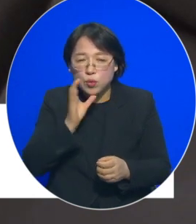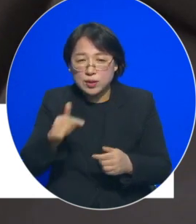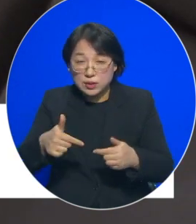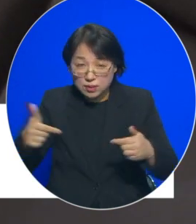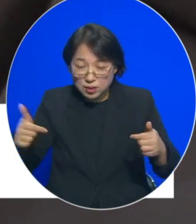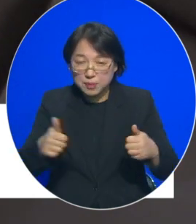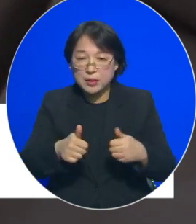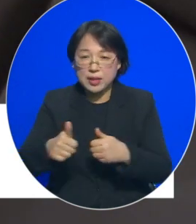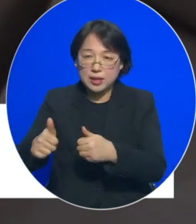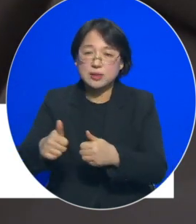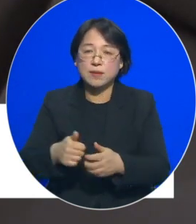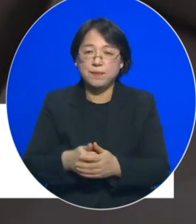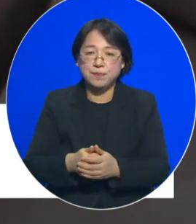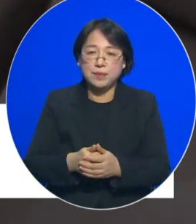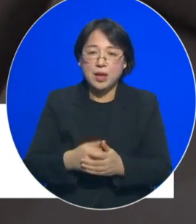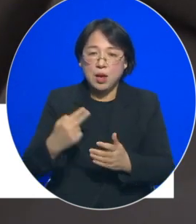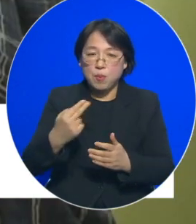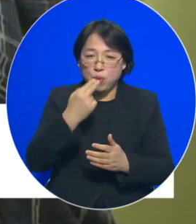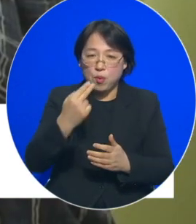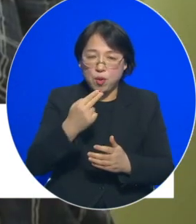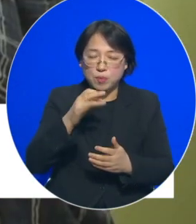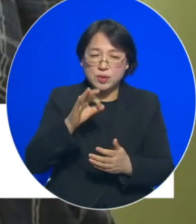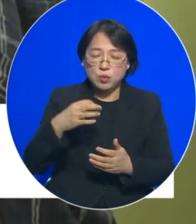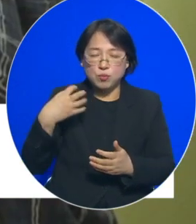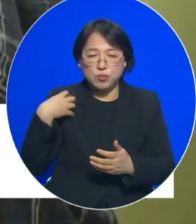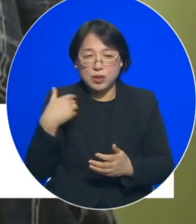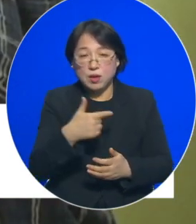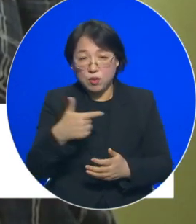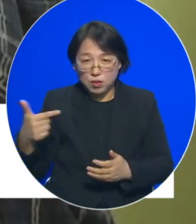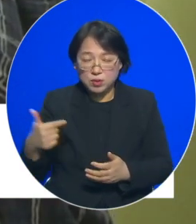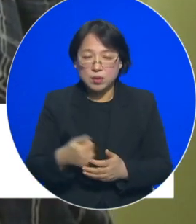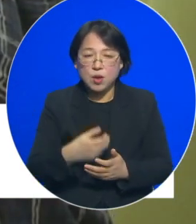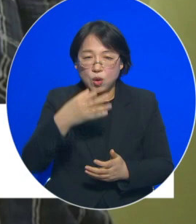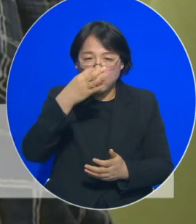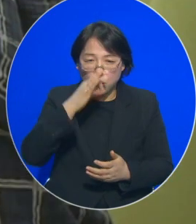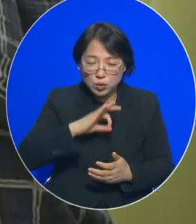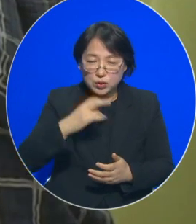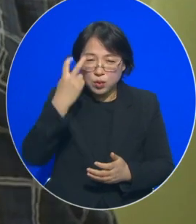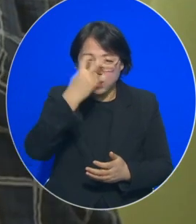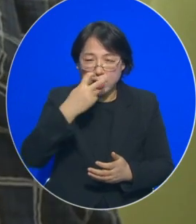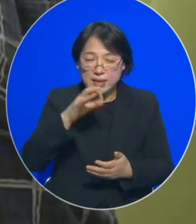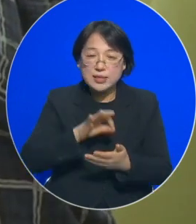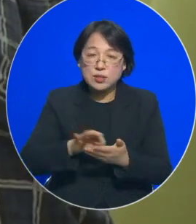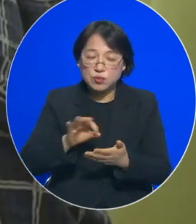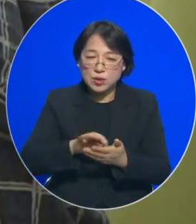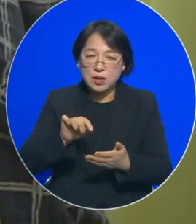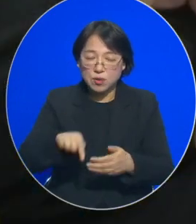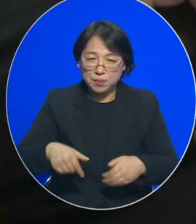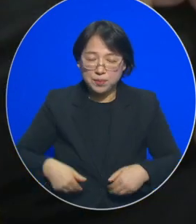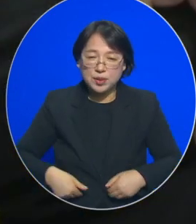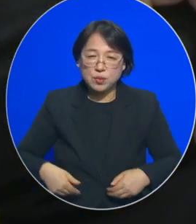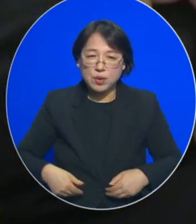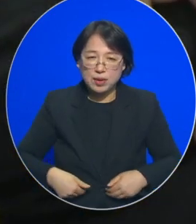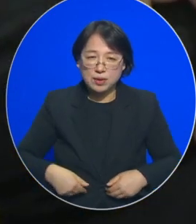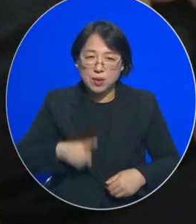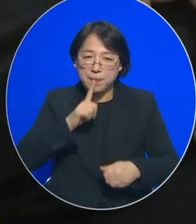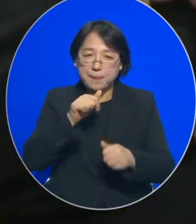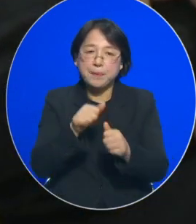건보 재정 부담이 커질 수밖에 없는 만큼 건보 재정을 효율적으로 관리 지출하는 것이 필요하다고